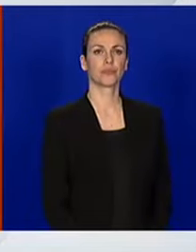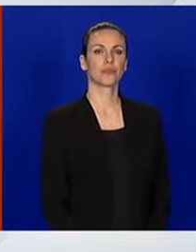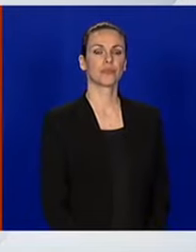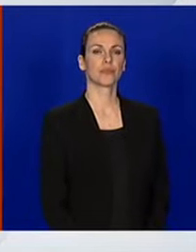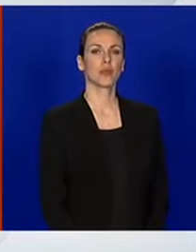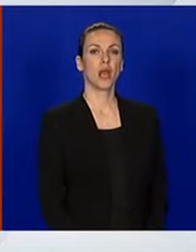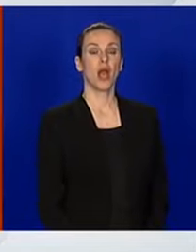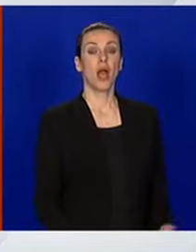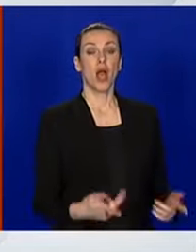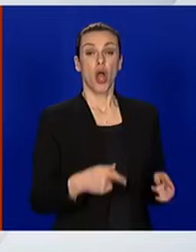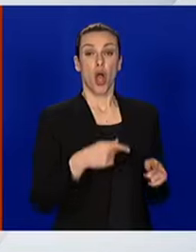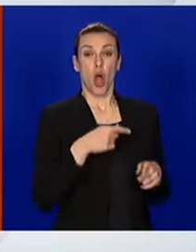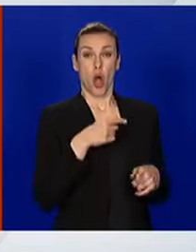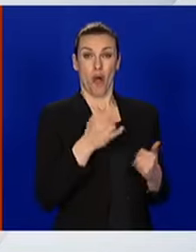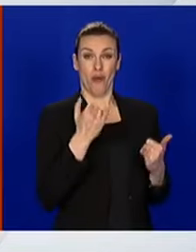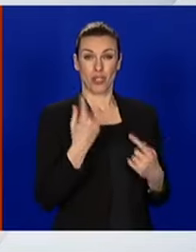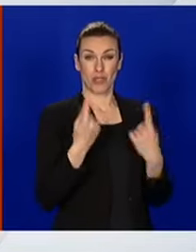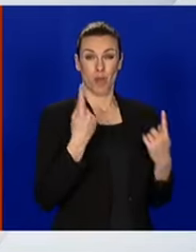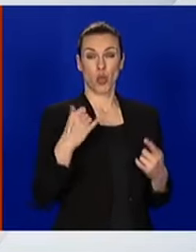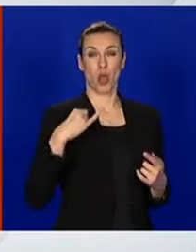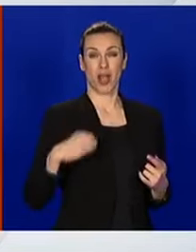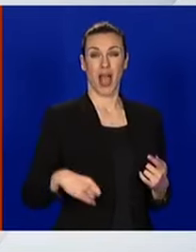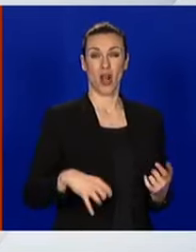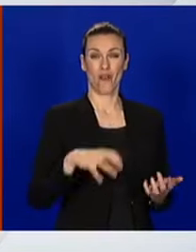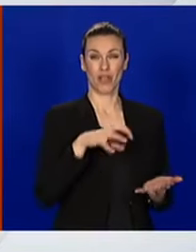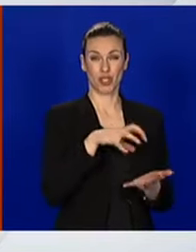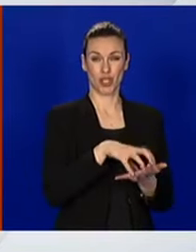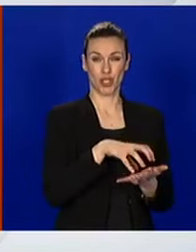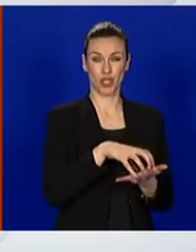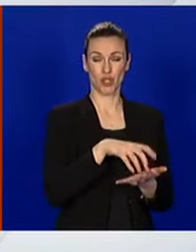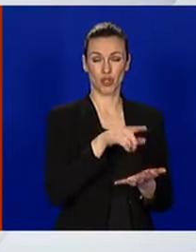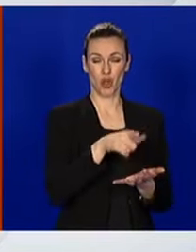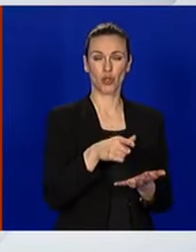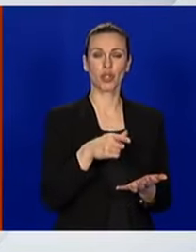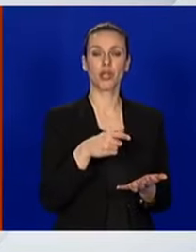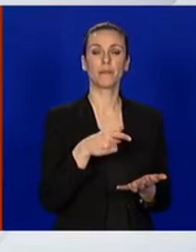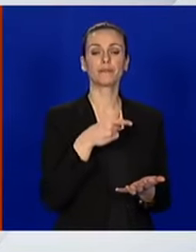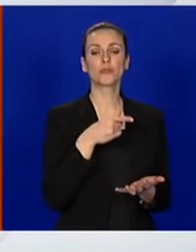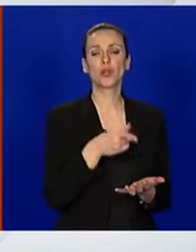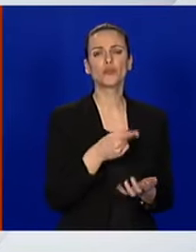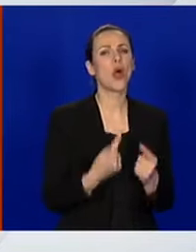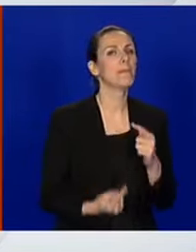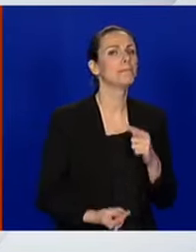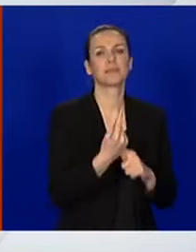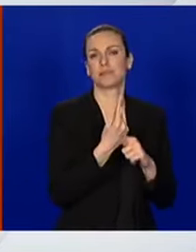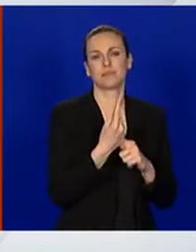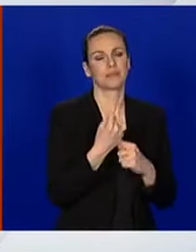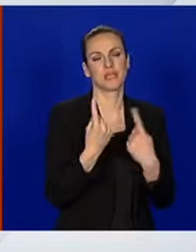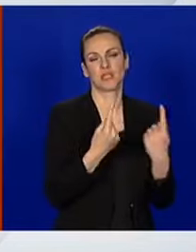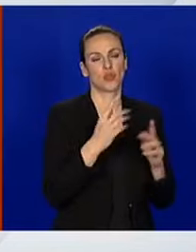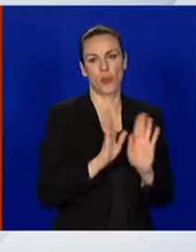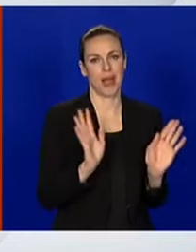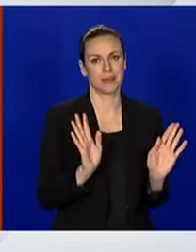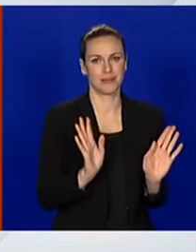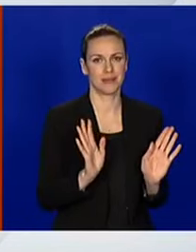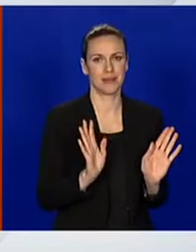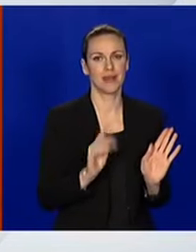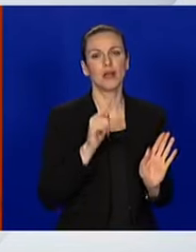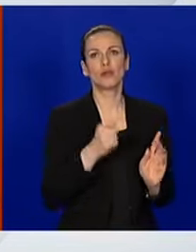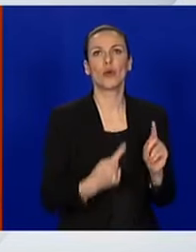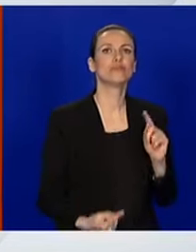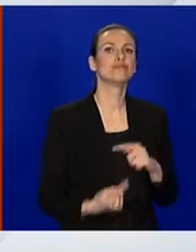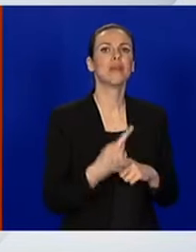Dakle, ovo što se dogodilo u karlovačkom stožeru, to je jedna incidentna situacija, dakle, da se dogodilo